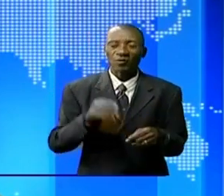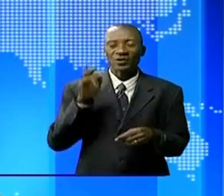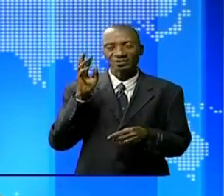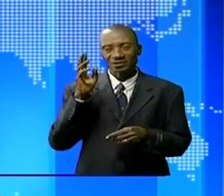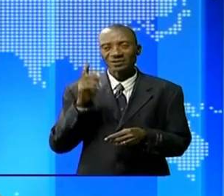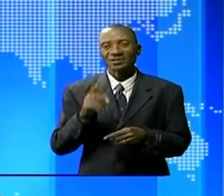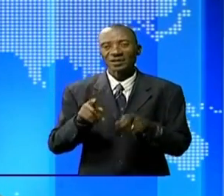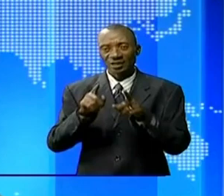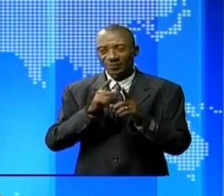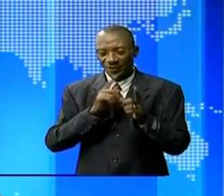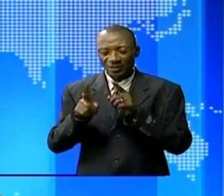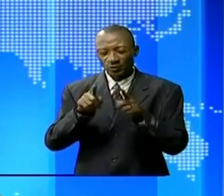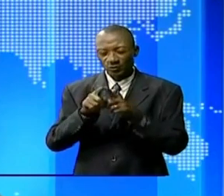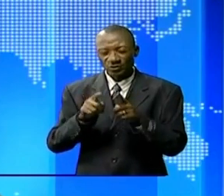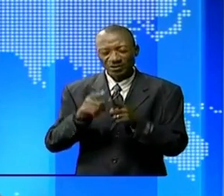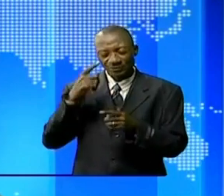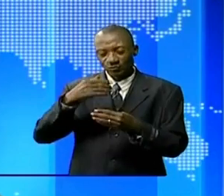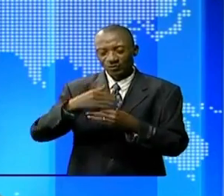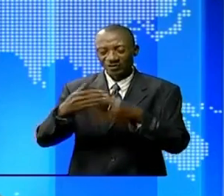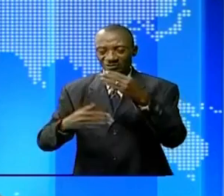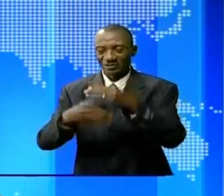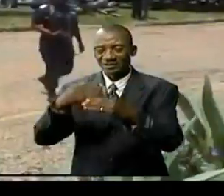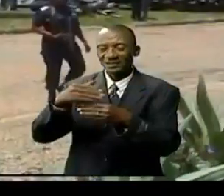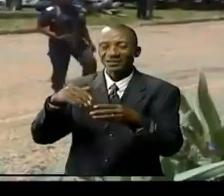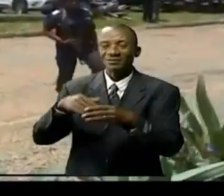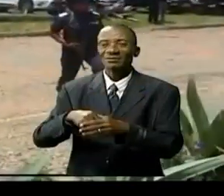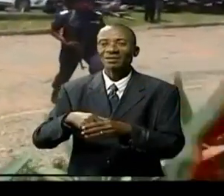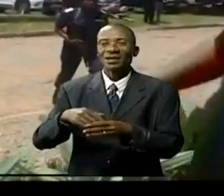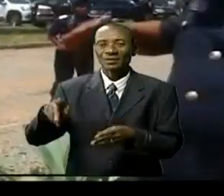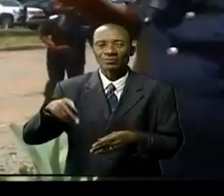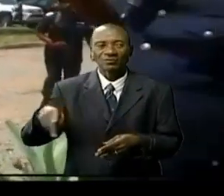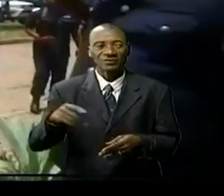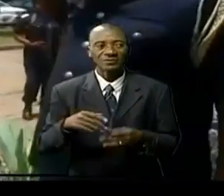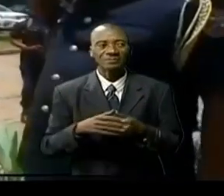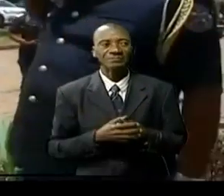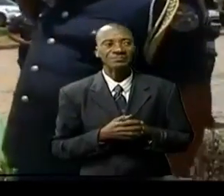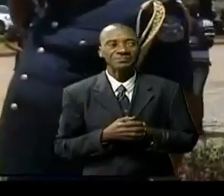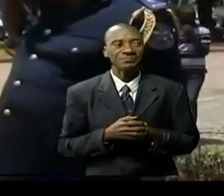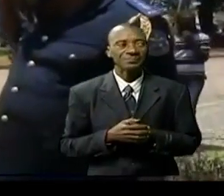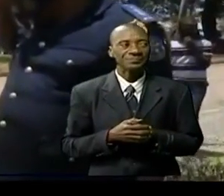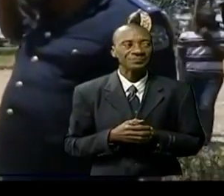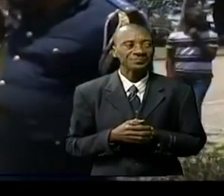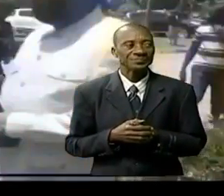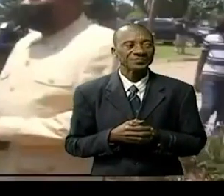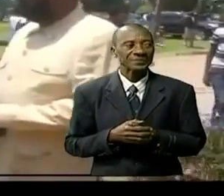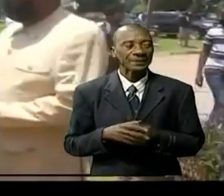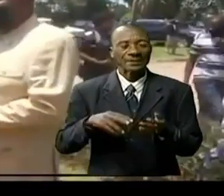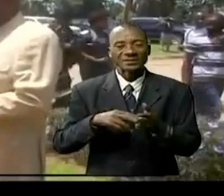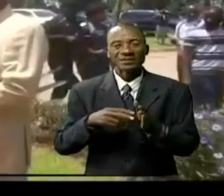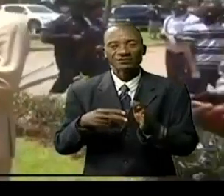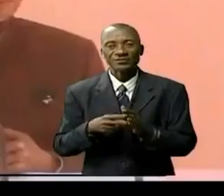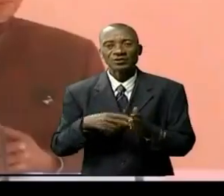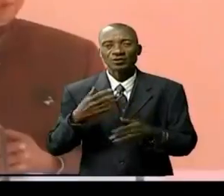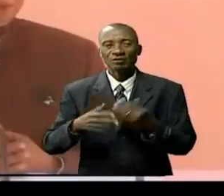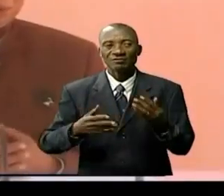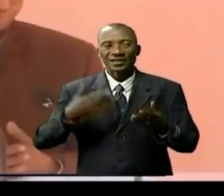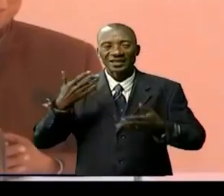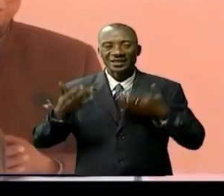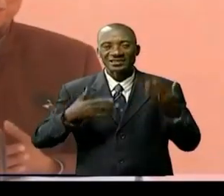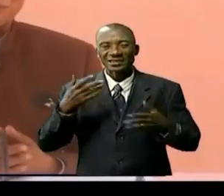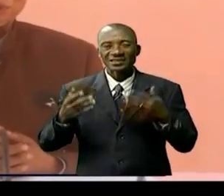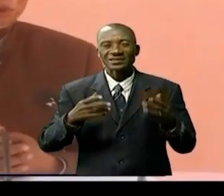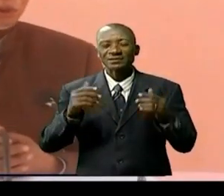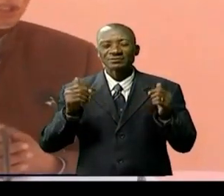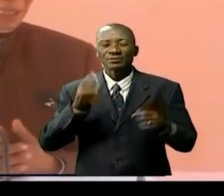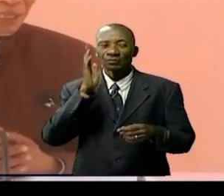angola rdc reportage c'est ce qu'avance une embrouille en banque il s'agit d'un exercice qui cadre avec le principe de bonne gouvernance